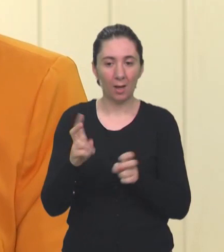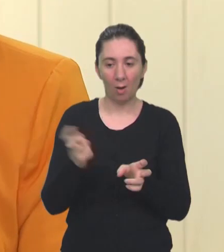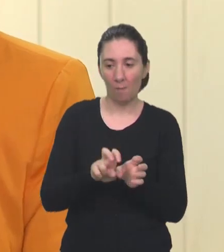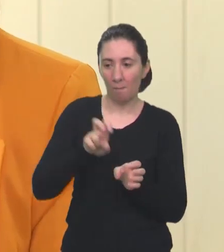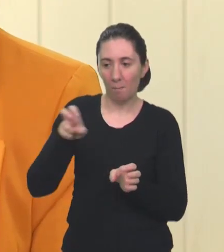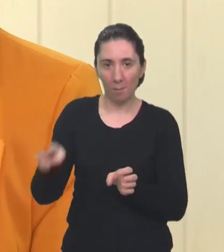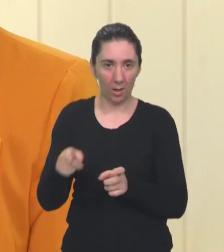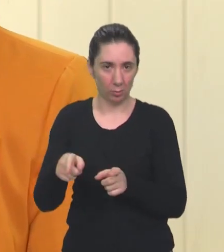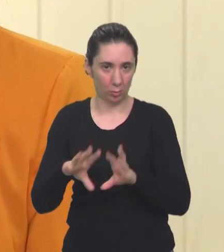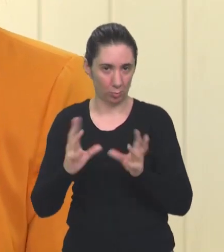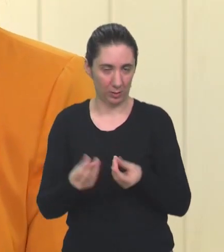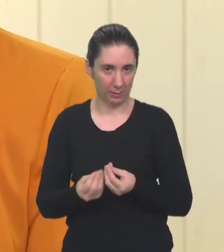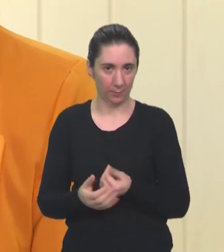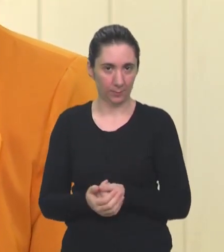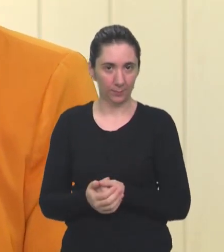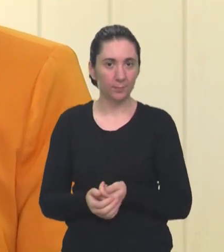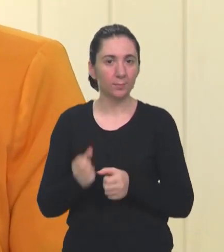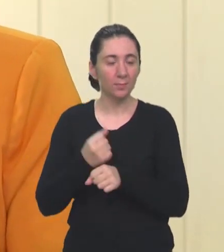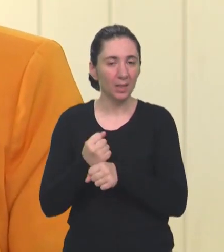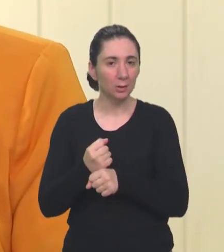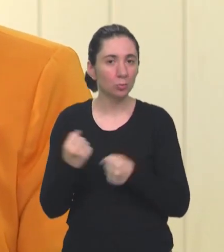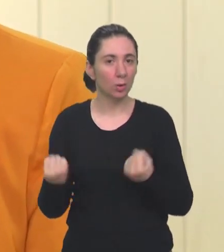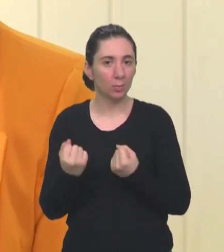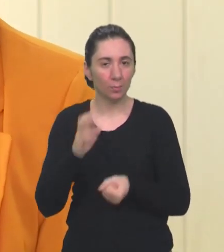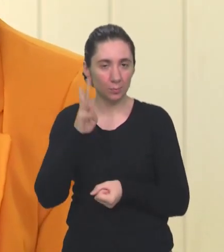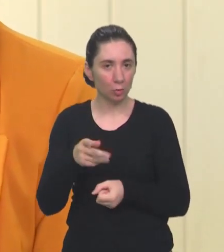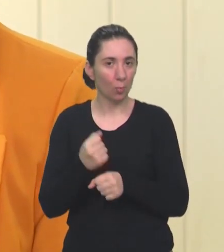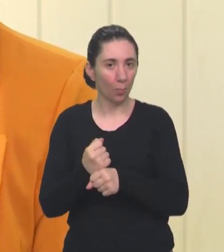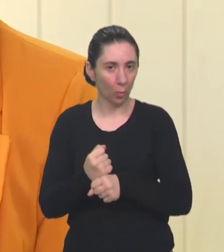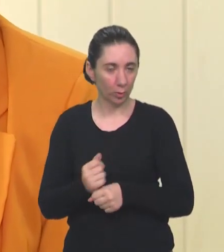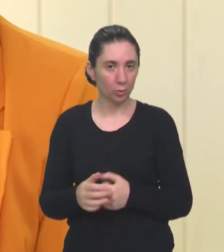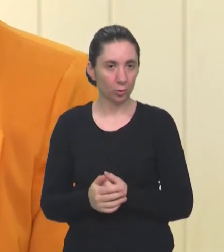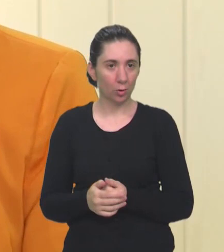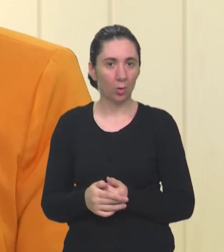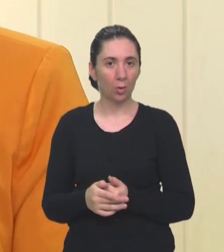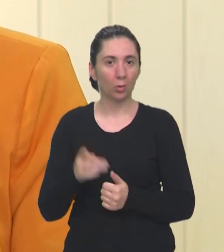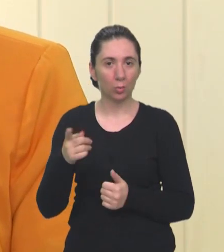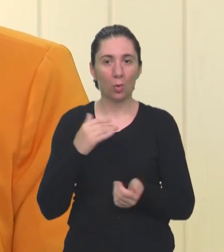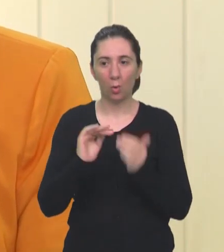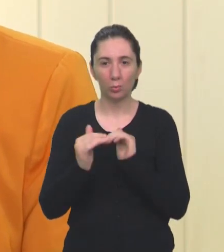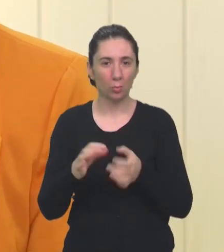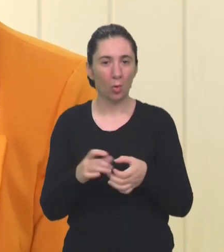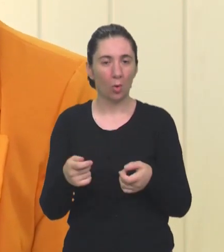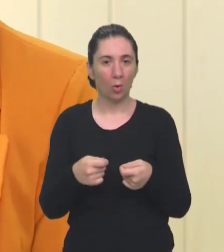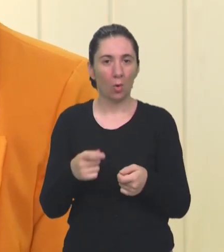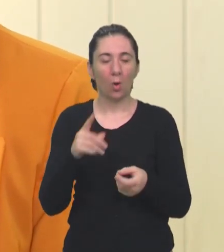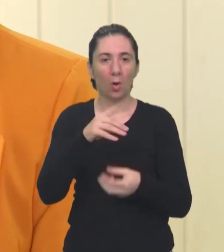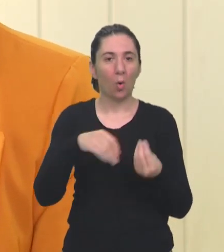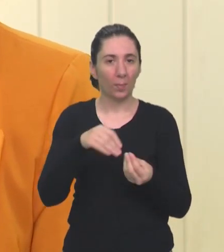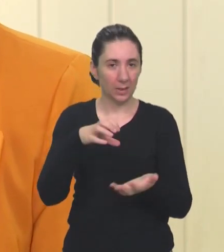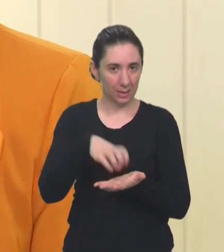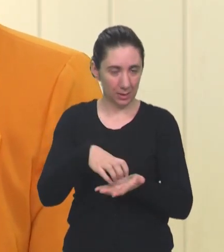prijelaz u svemu tome. Zadržali smo aktivnosti psihološke podrške, evo tu nam je suradnička organizacija Obiteljski